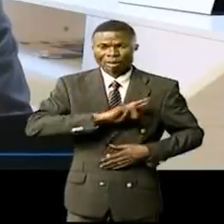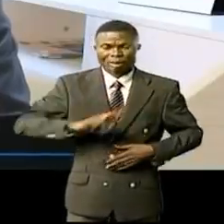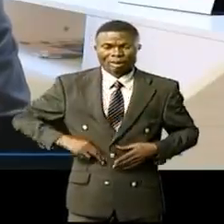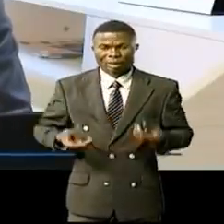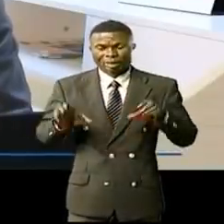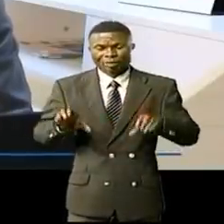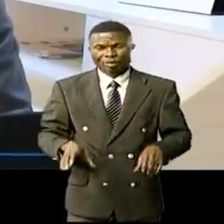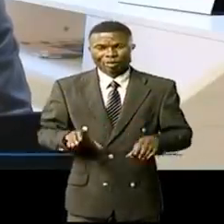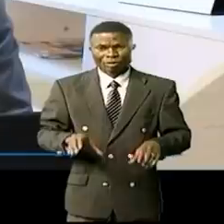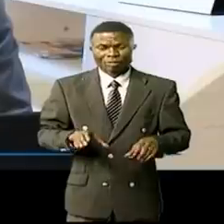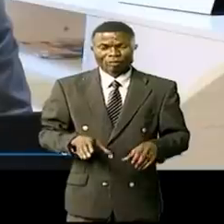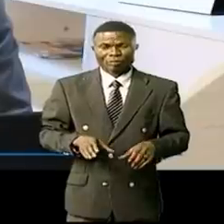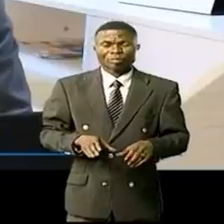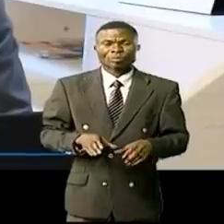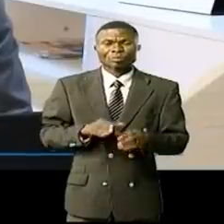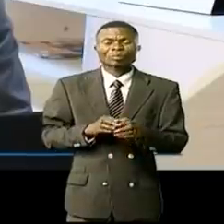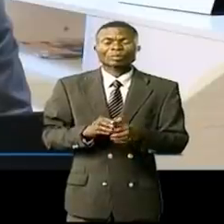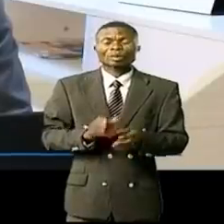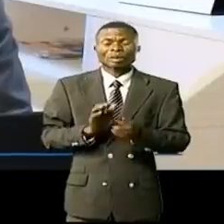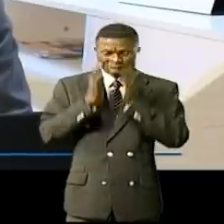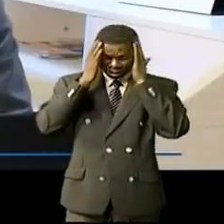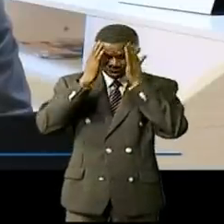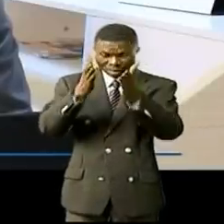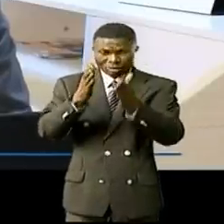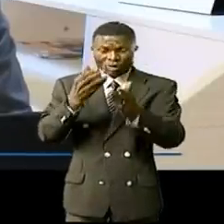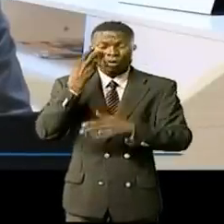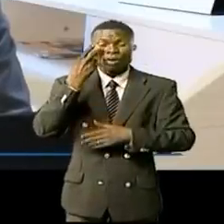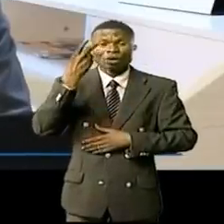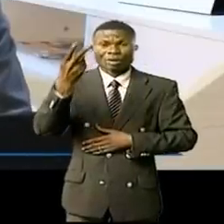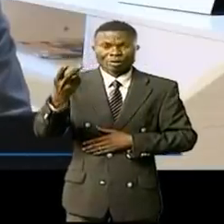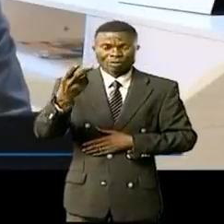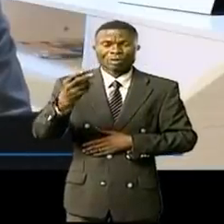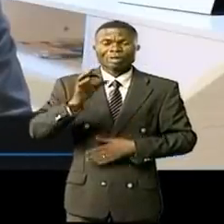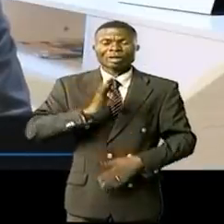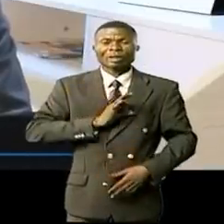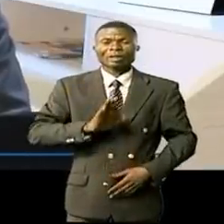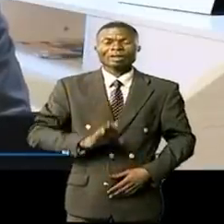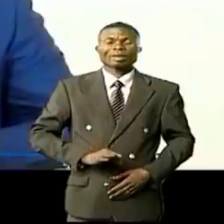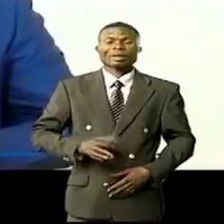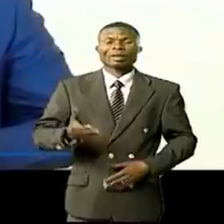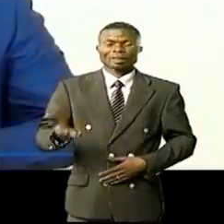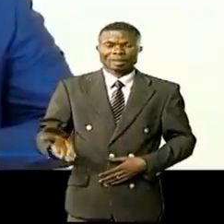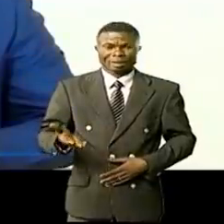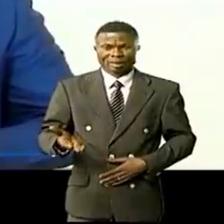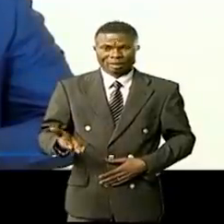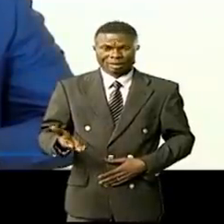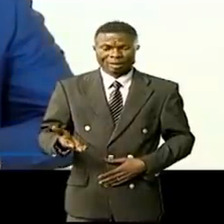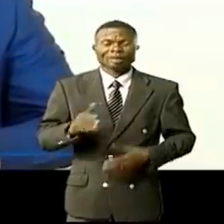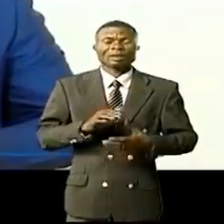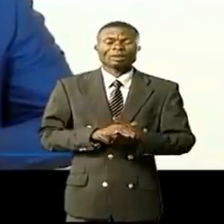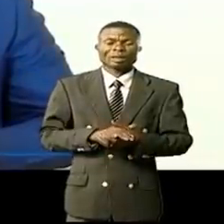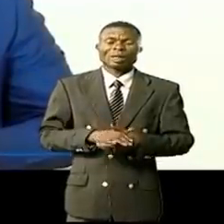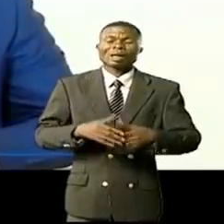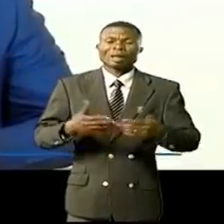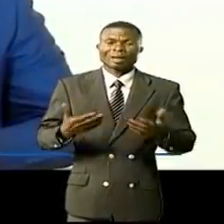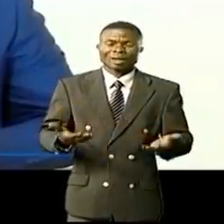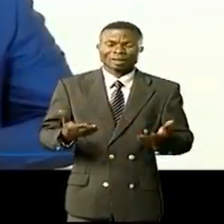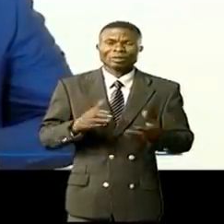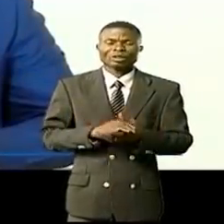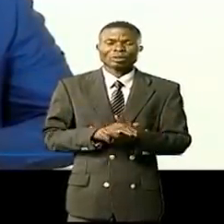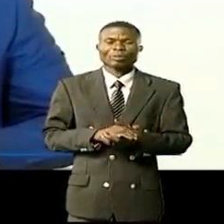est effectivement incarné sous la vision du chef de l'État, M. Félix Antoine